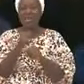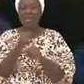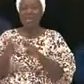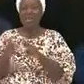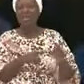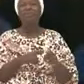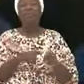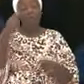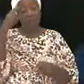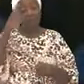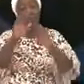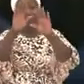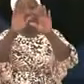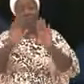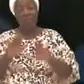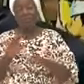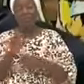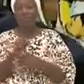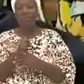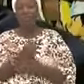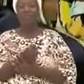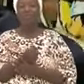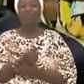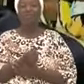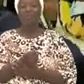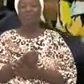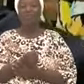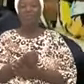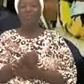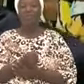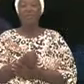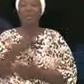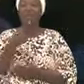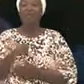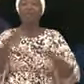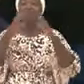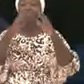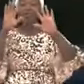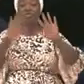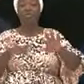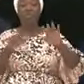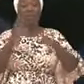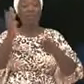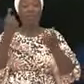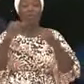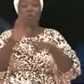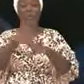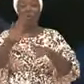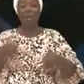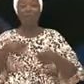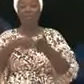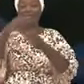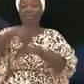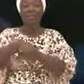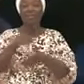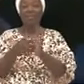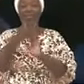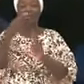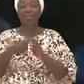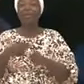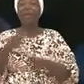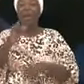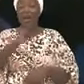pour d'un miracle les plus venteux tomber pour si toi ce soir